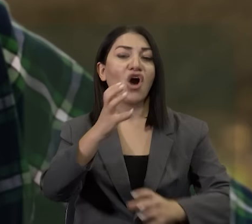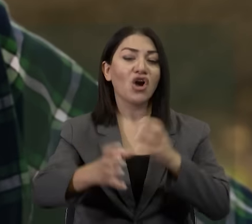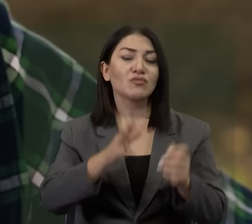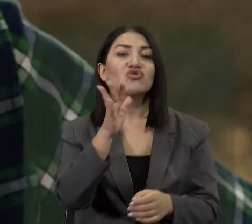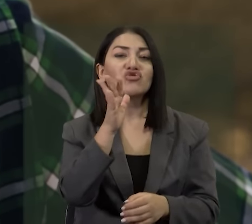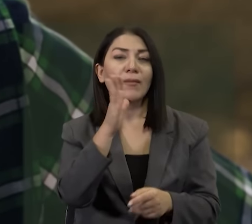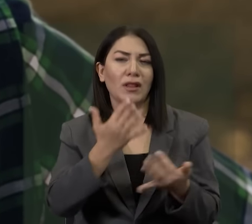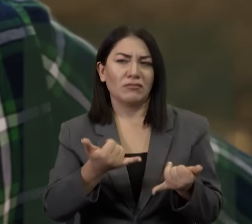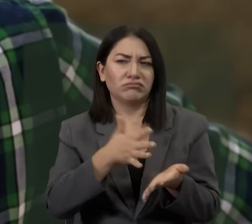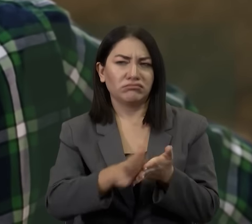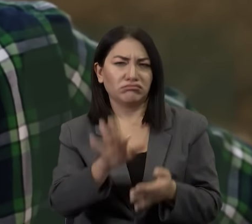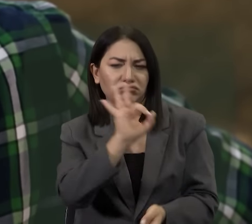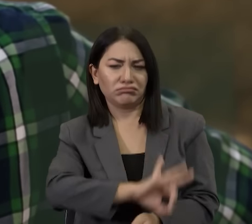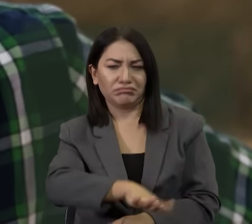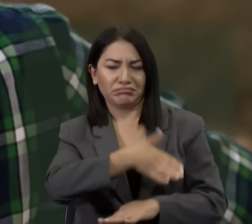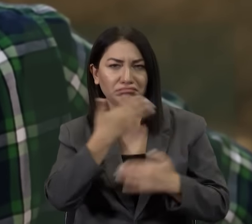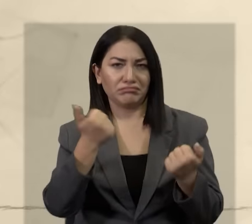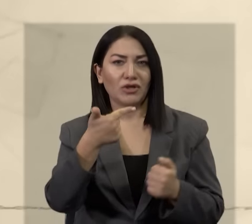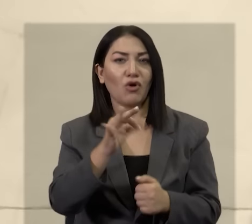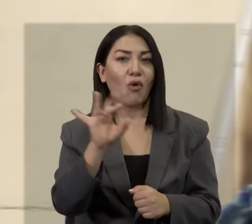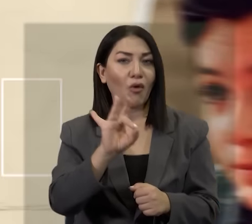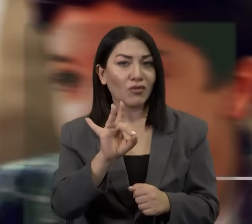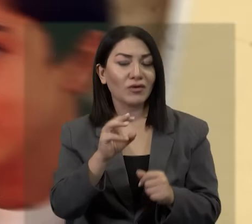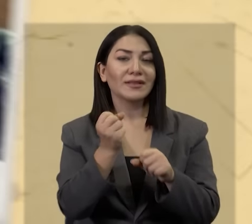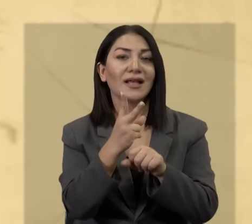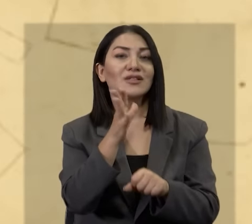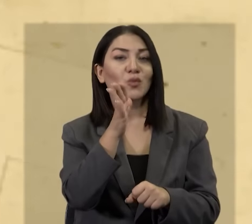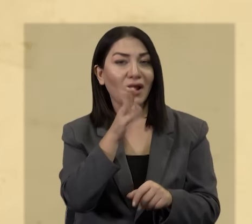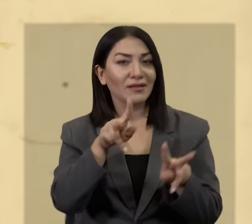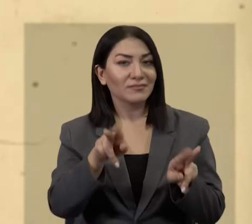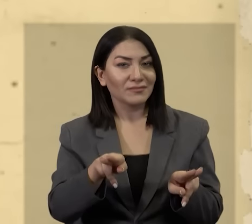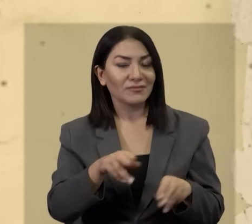ժամանակն է, որն էլ որ ես հիմա իզուր վատնում եմ։